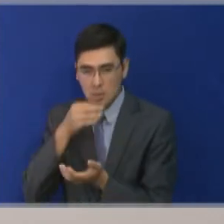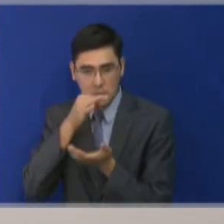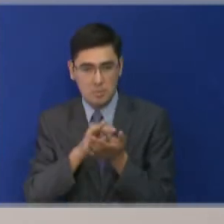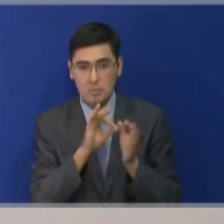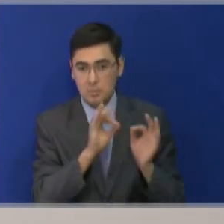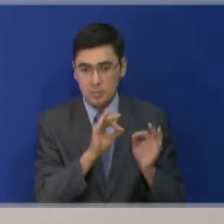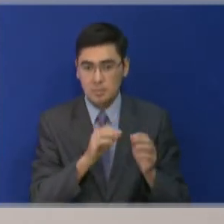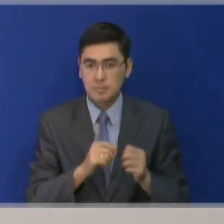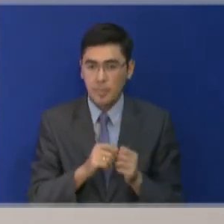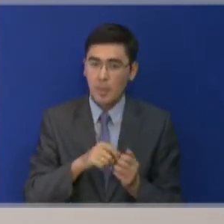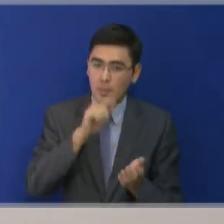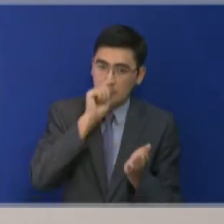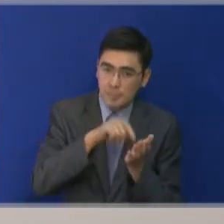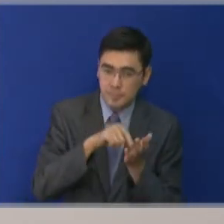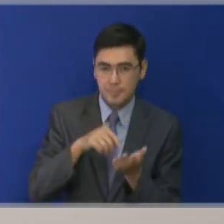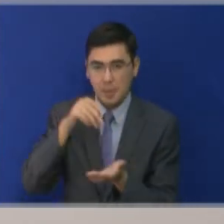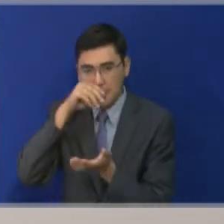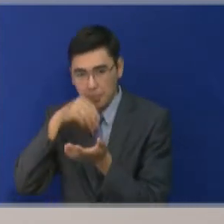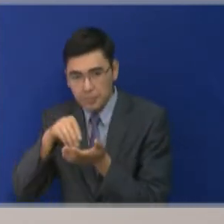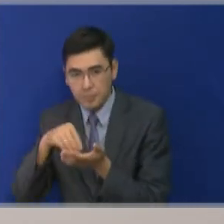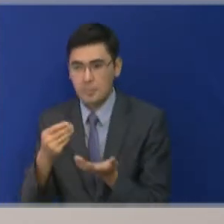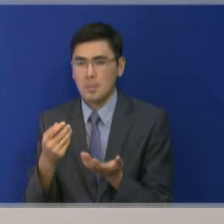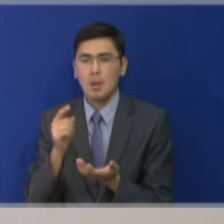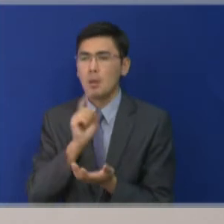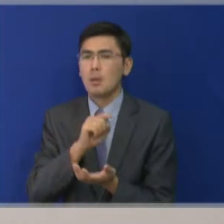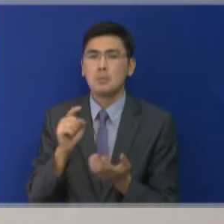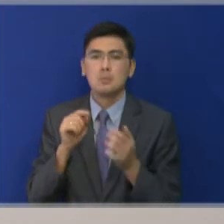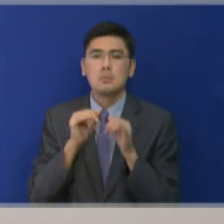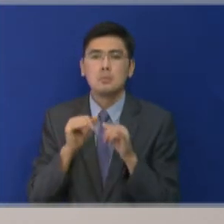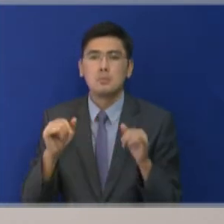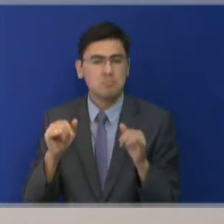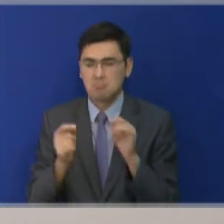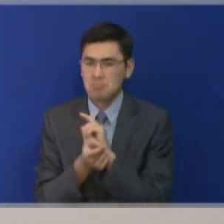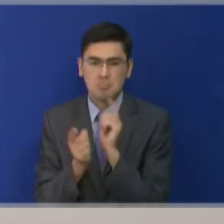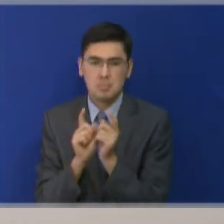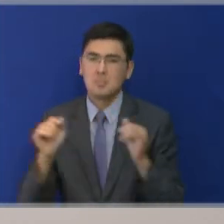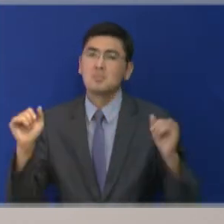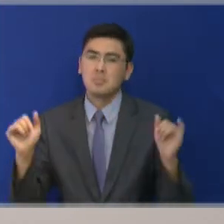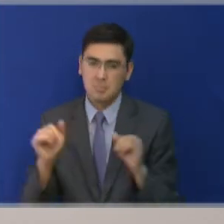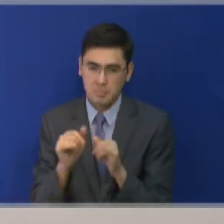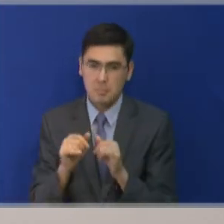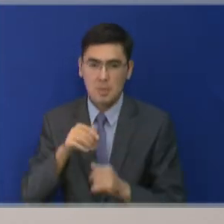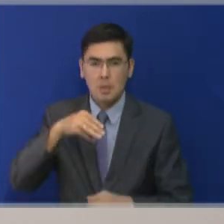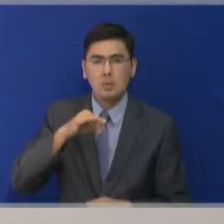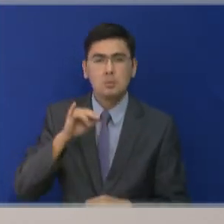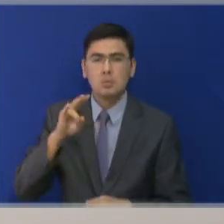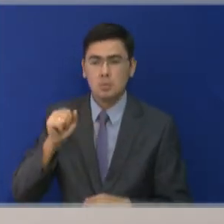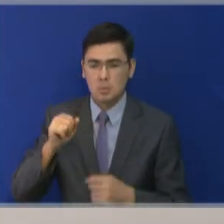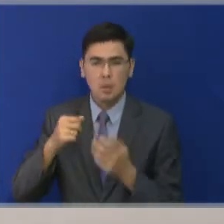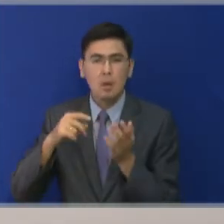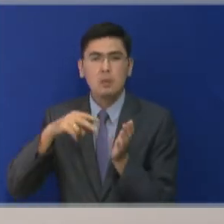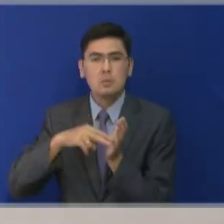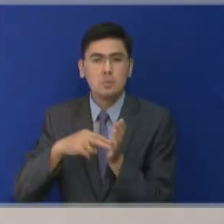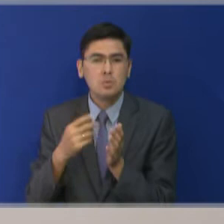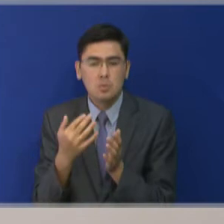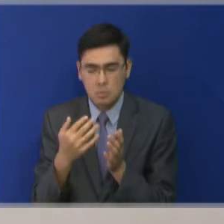қос шошқа еті мен ұсақ мүйізді мал өндірісінің нақты көлем индексі төмендеген. Бірақ ол тонна мен ақшалай баламада нақты